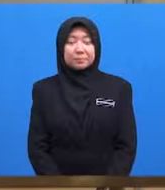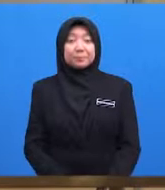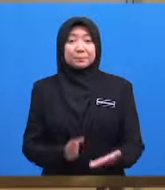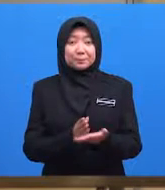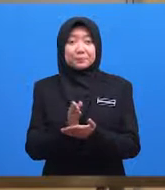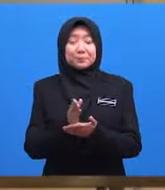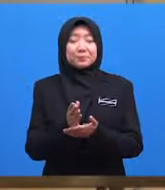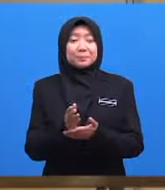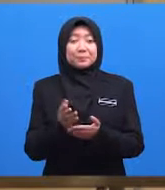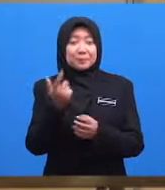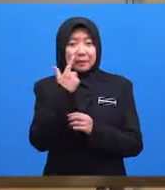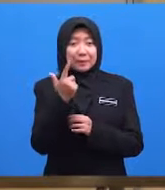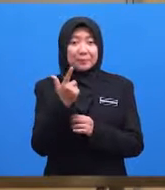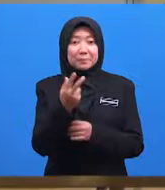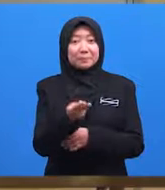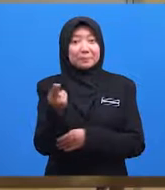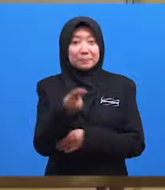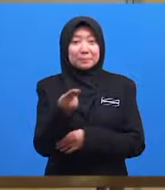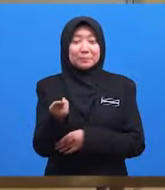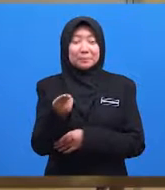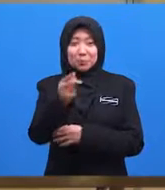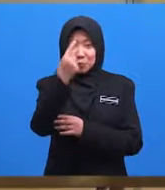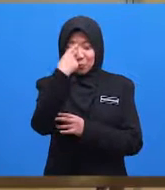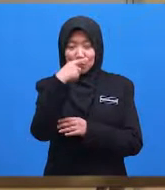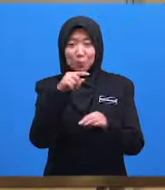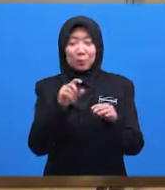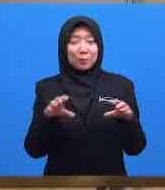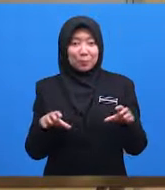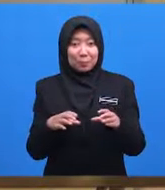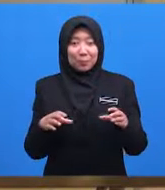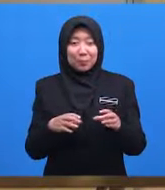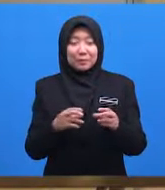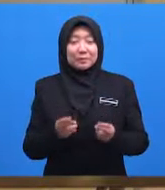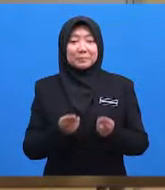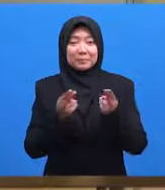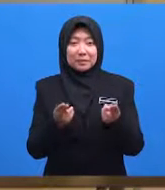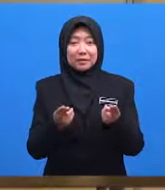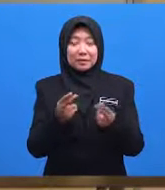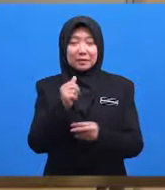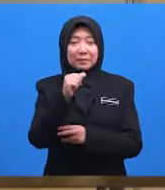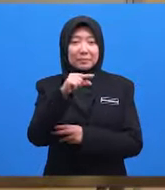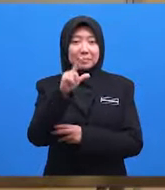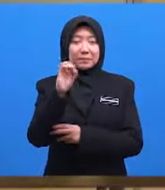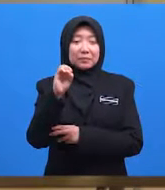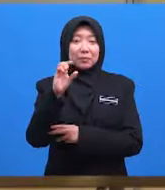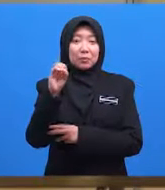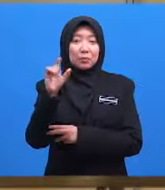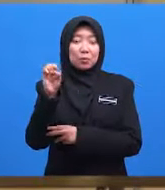Seterusnya, mari kita lihat bahan-bahan untuk menyediakan hidangan aglio olio udang ini.